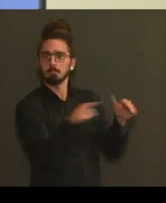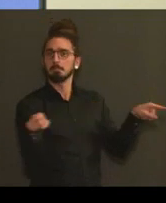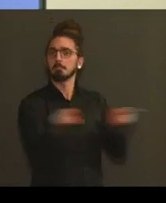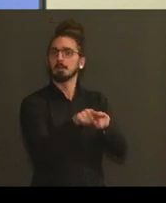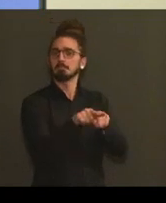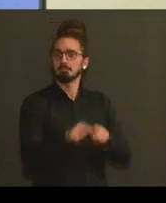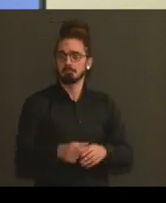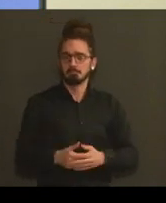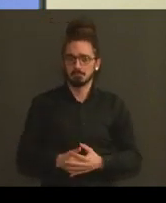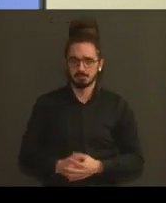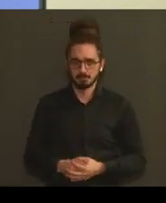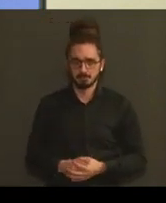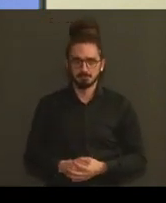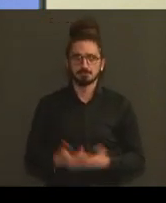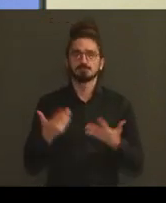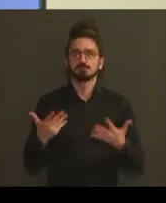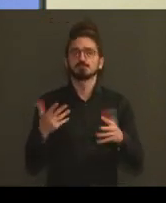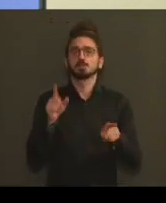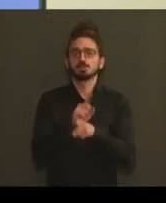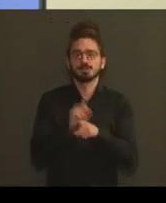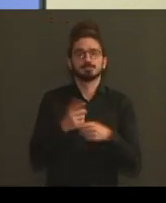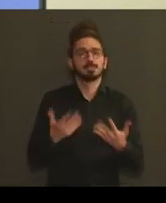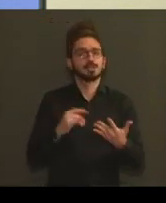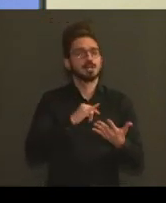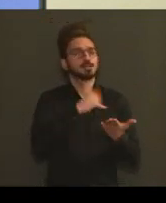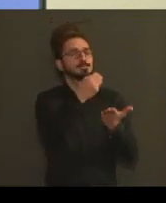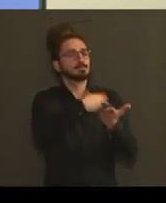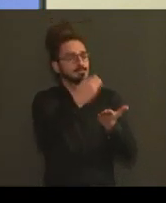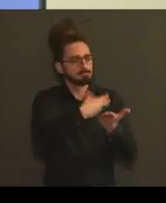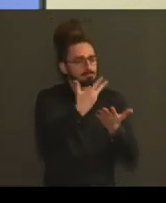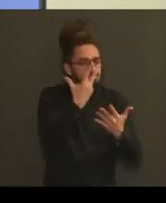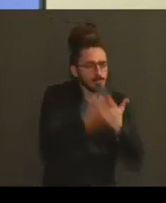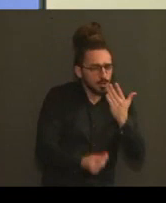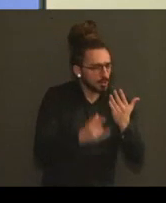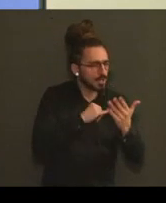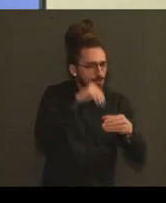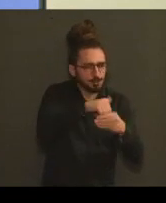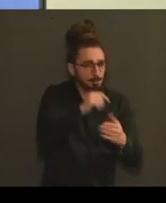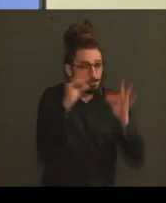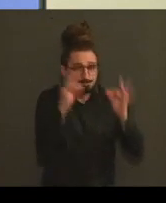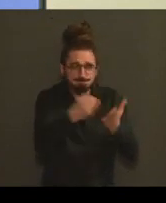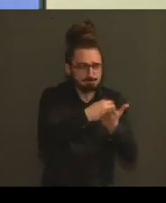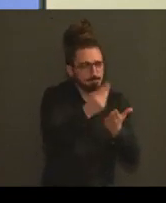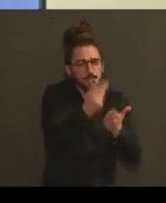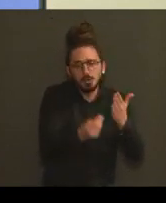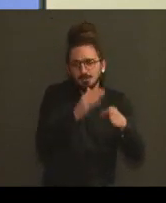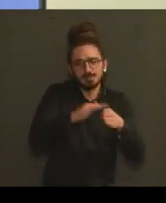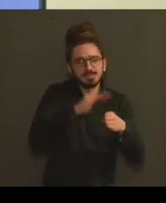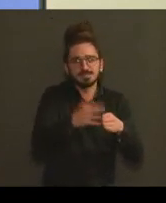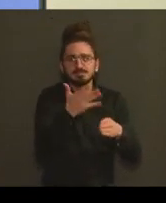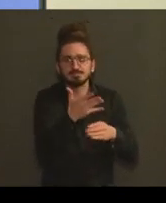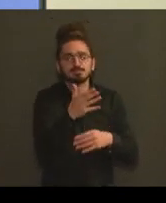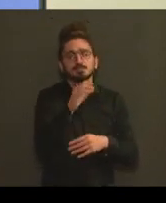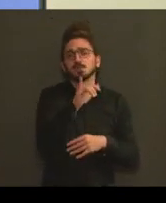tests in vitro chez une dizaine de personnes en bonne santé qui avaient fait l'infection et qui ont reçu le vaccin pour